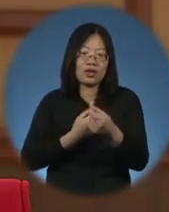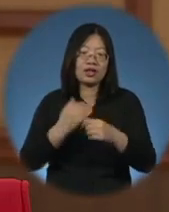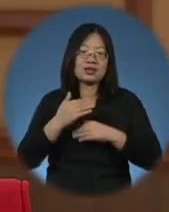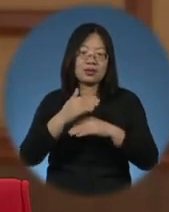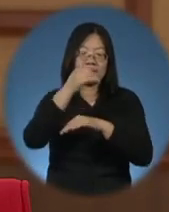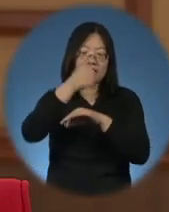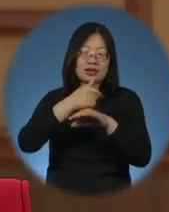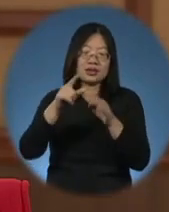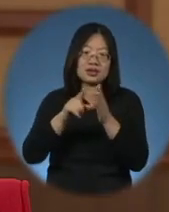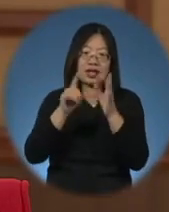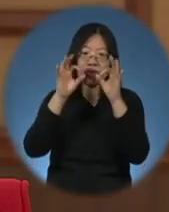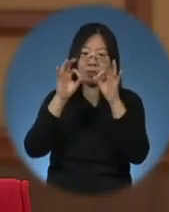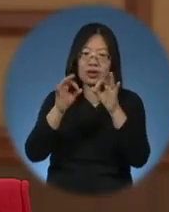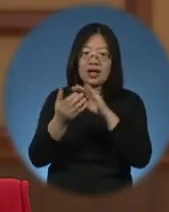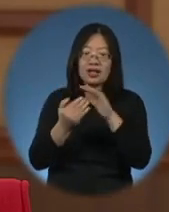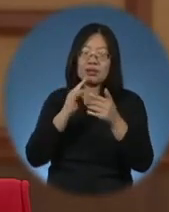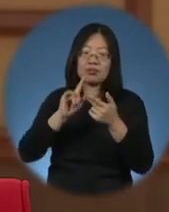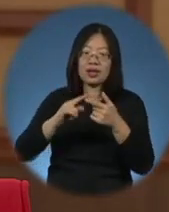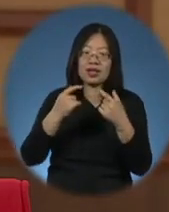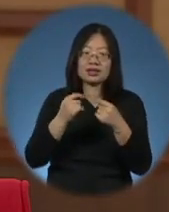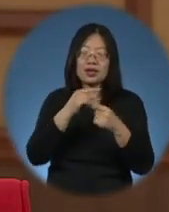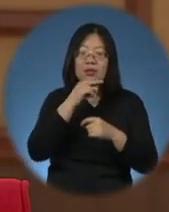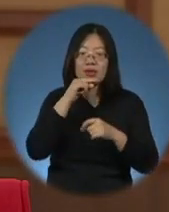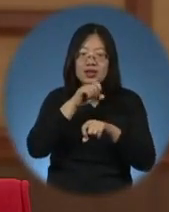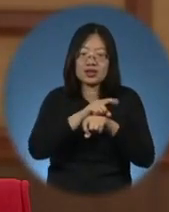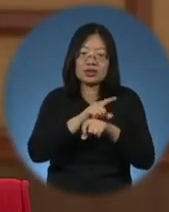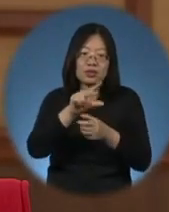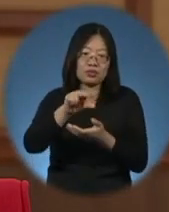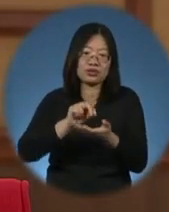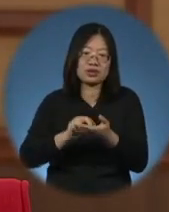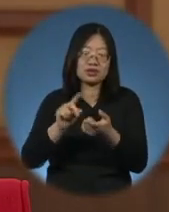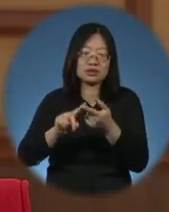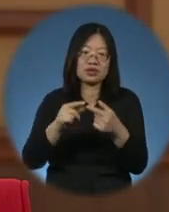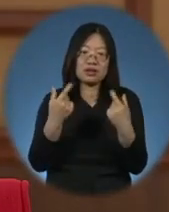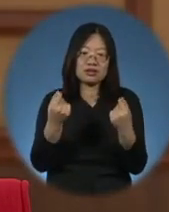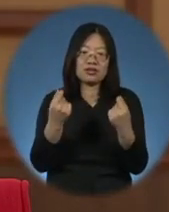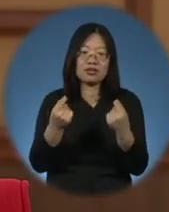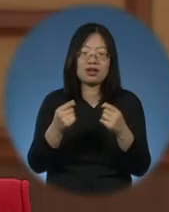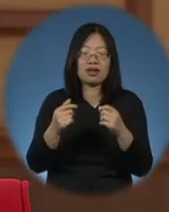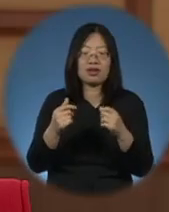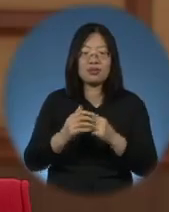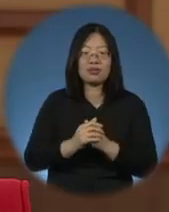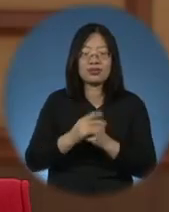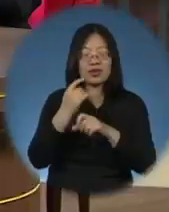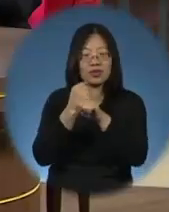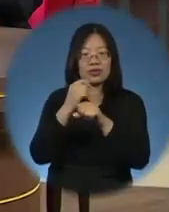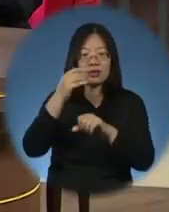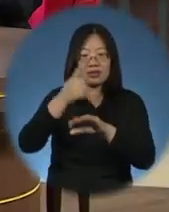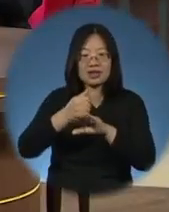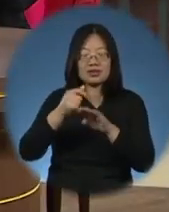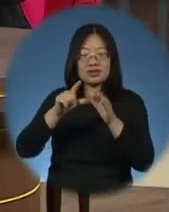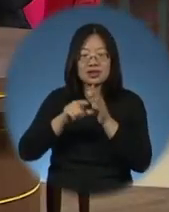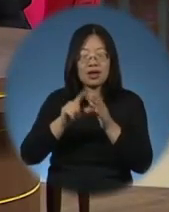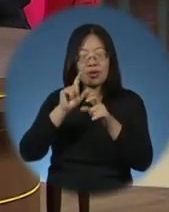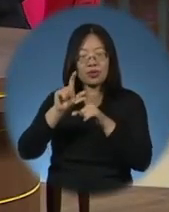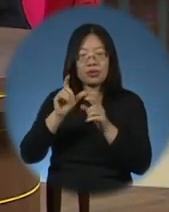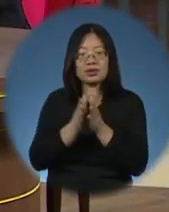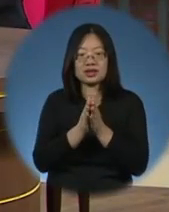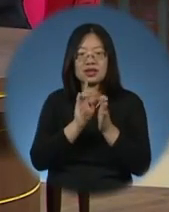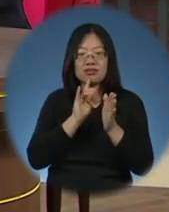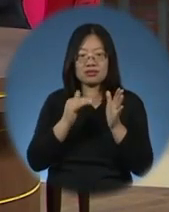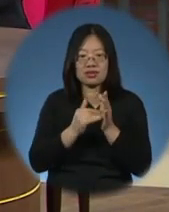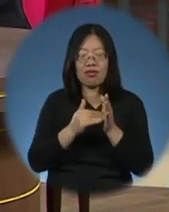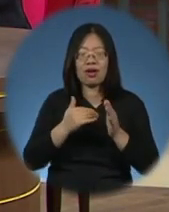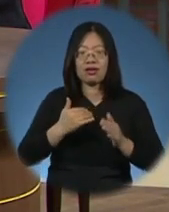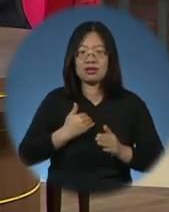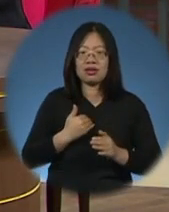진행해서 마칠 때쯤 되면 아까 말씀드린 혈액형과 성격 문제 그런 연구처럼 연구가 끝날 때쯤 되면 이제 고민이 시작되는 거예요.